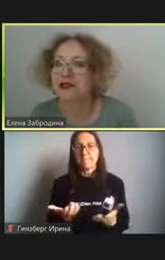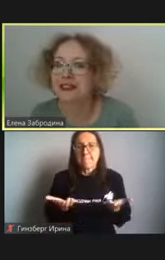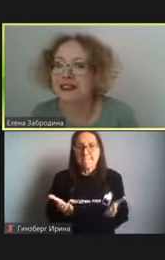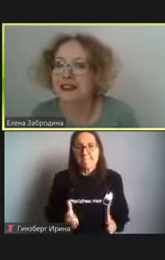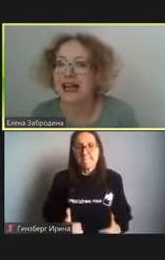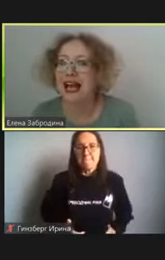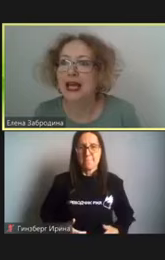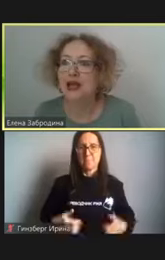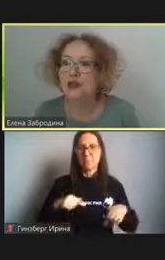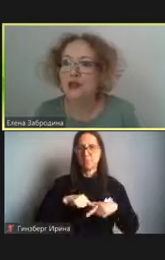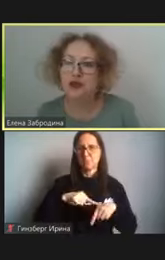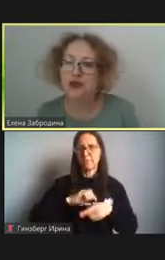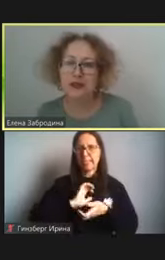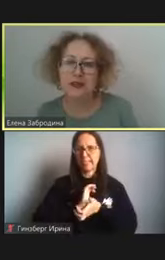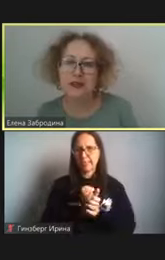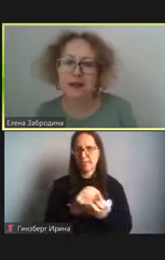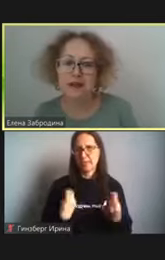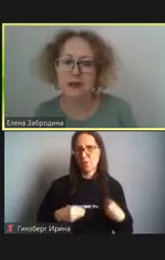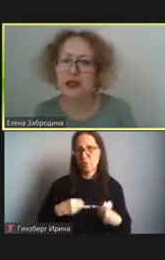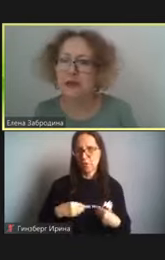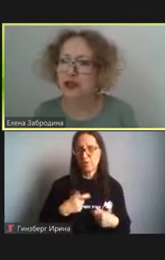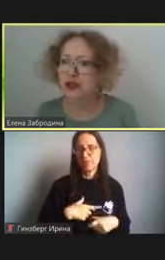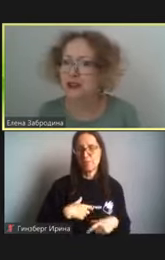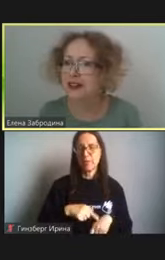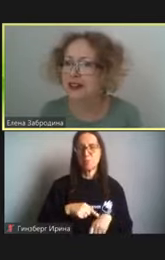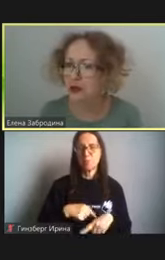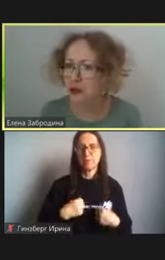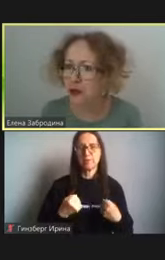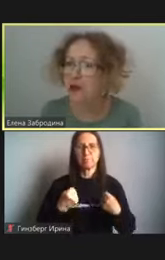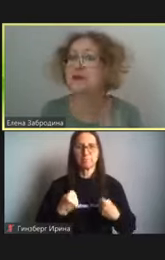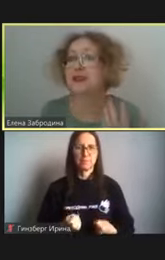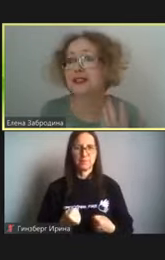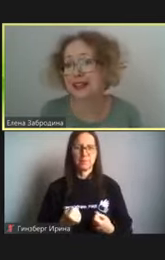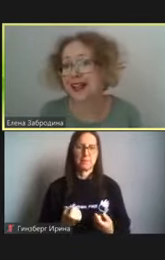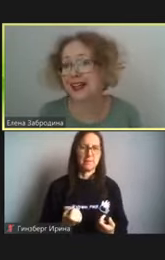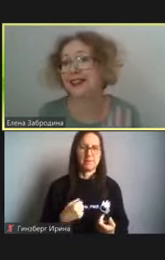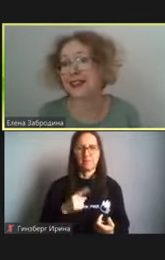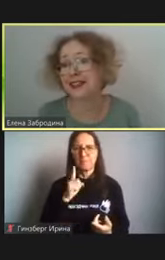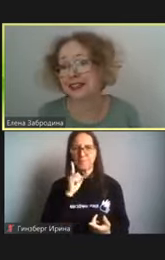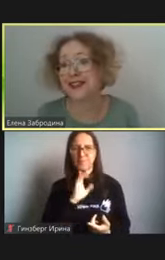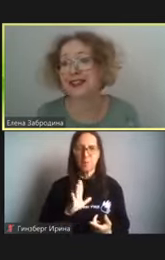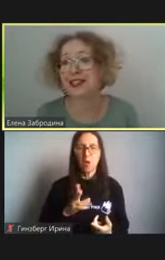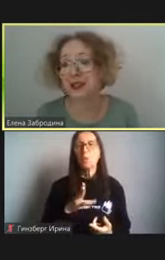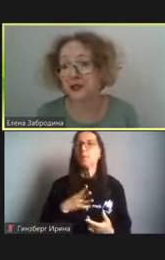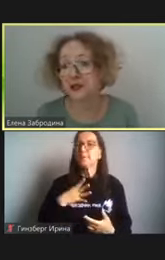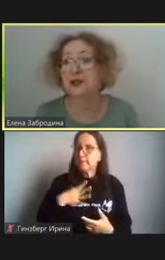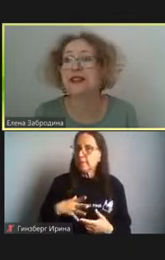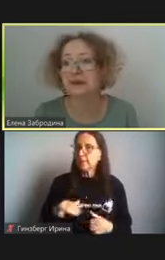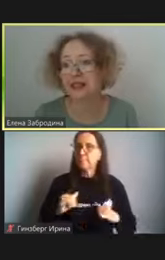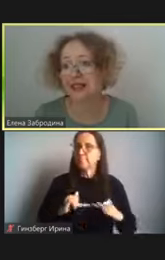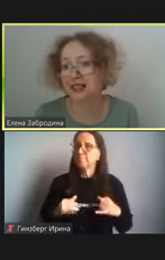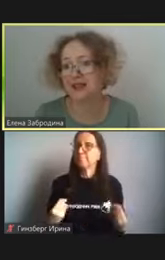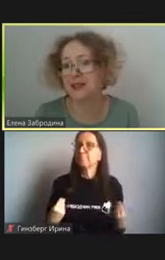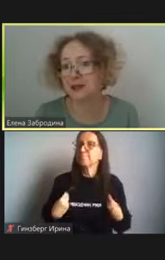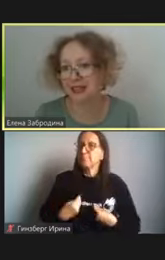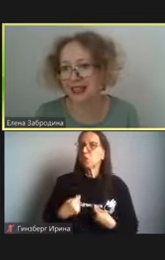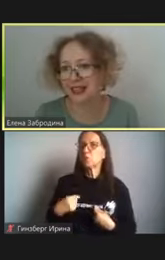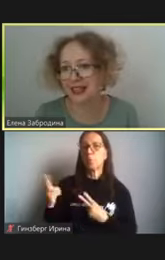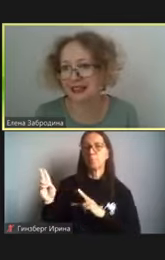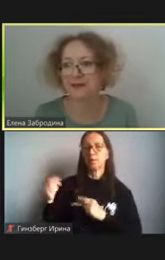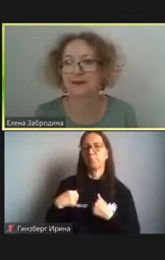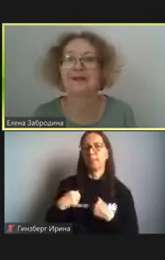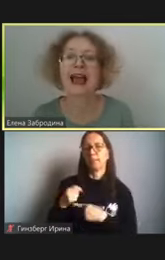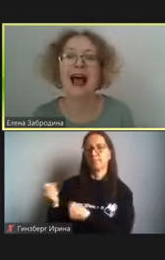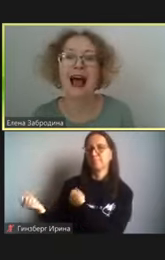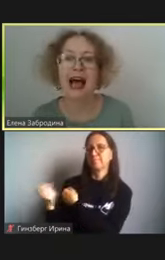в груди, и он чувствует себя, может быть, немножко в ней неловко, он специально нарядился для того, чтобы написать этот